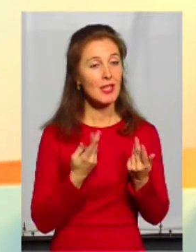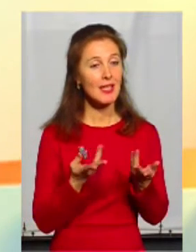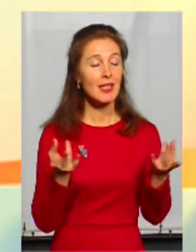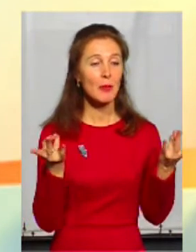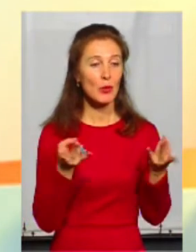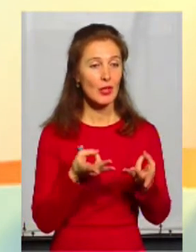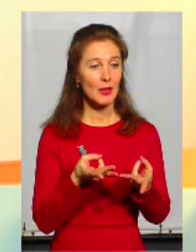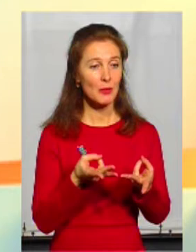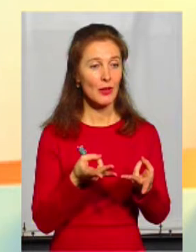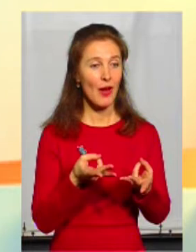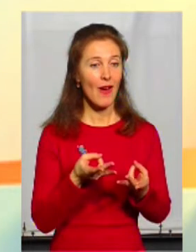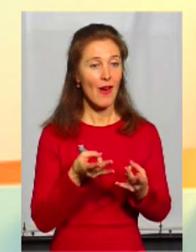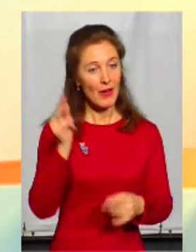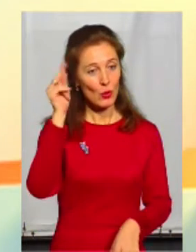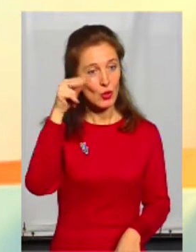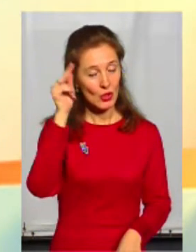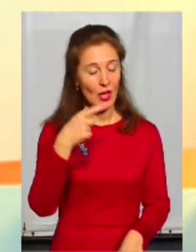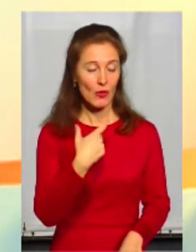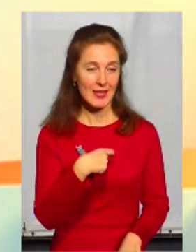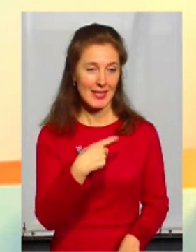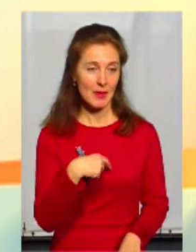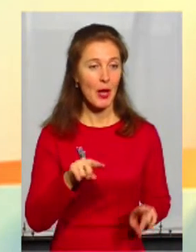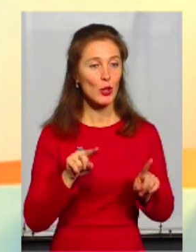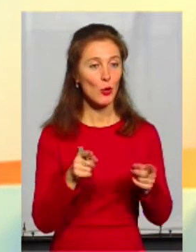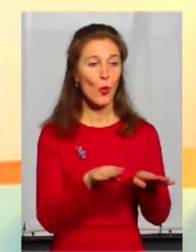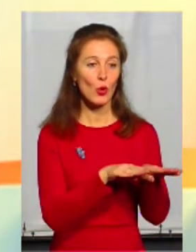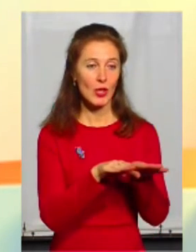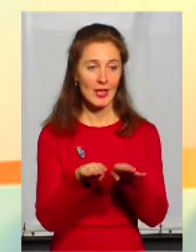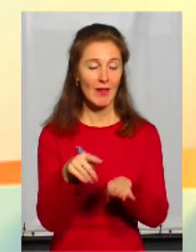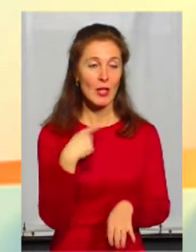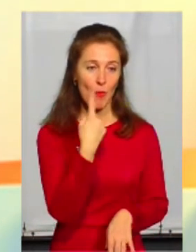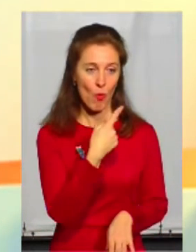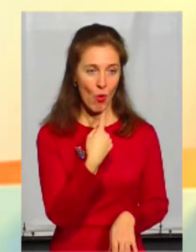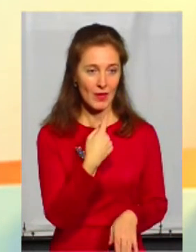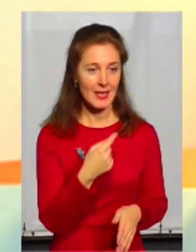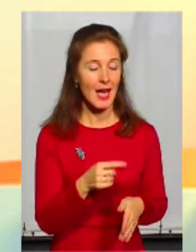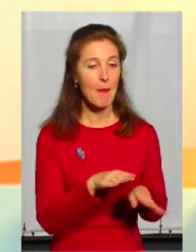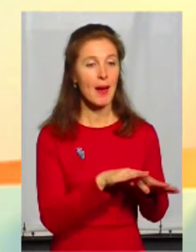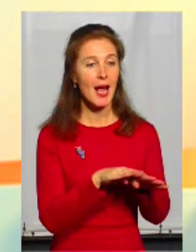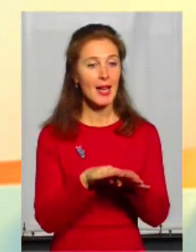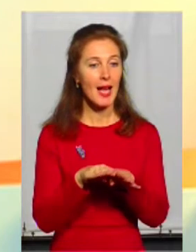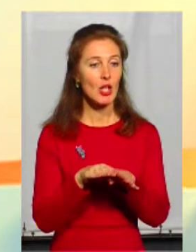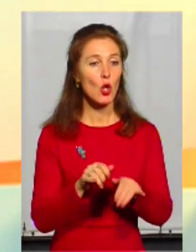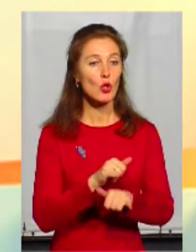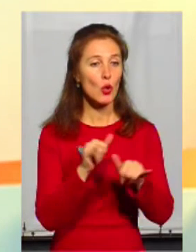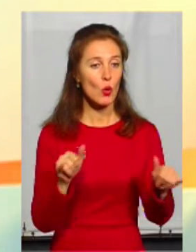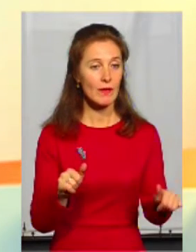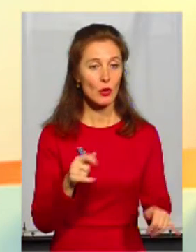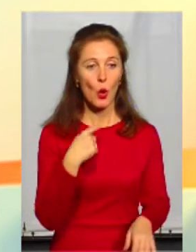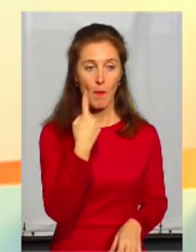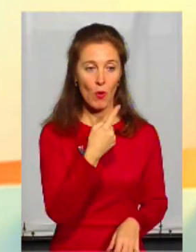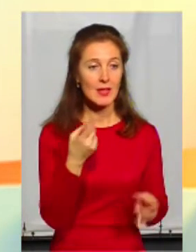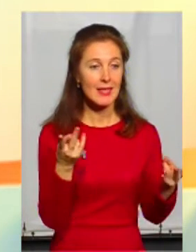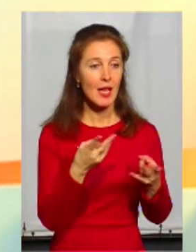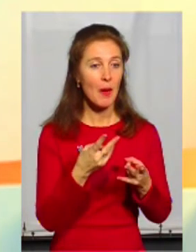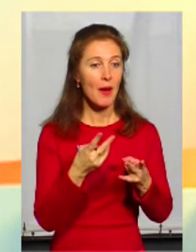потрібно удосконалювати себе. Тому рівень мовлення паралельно з розвитком мови потрібно